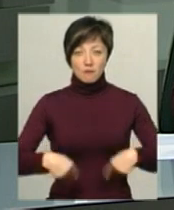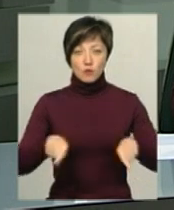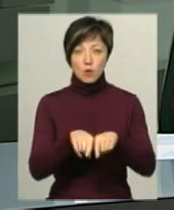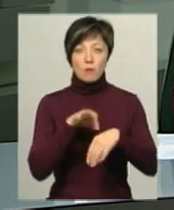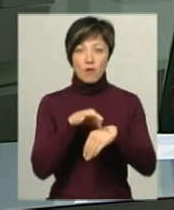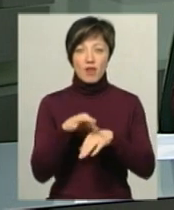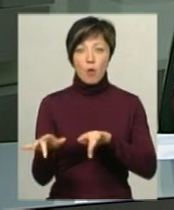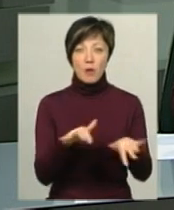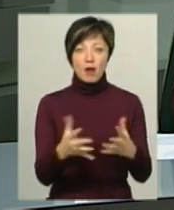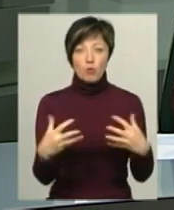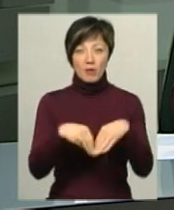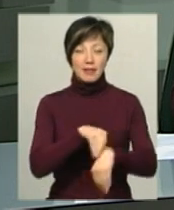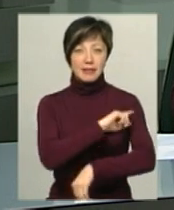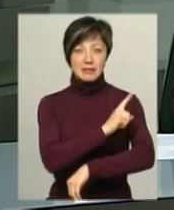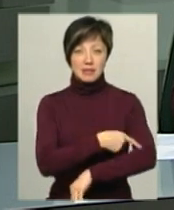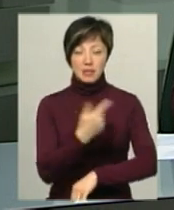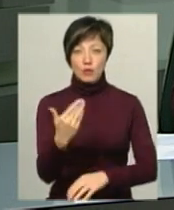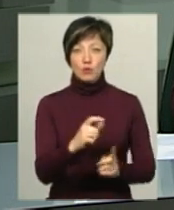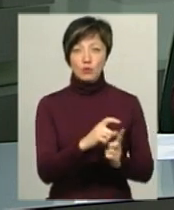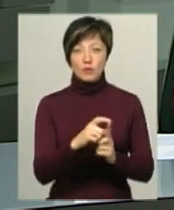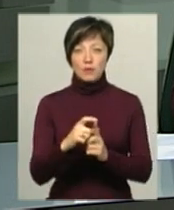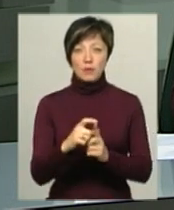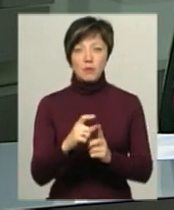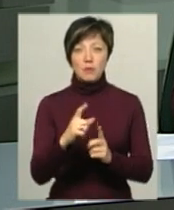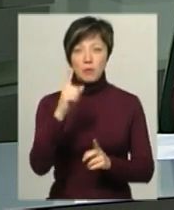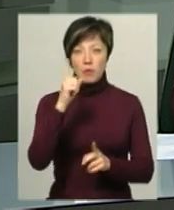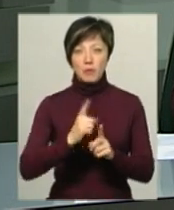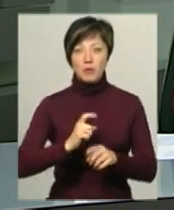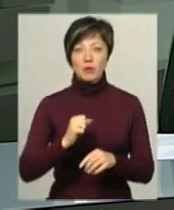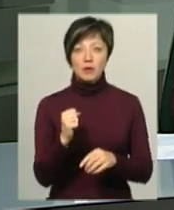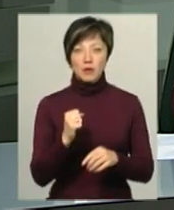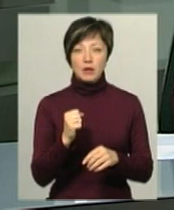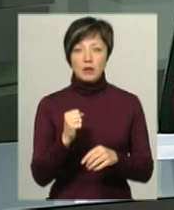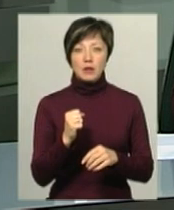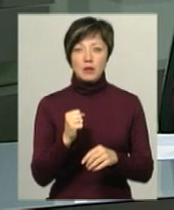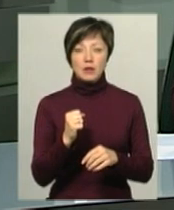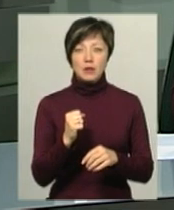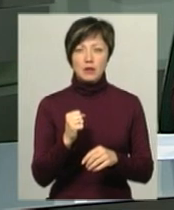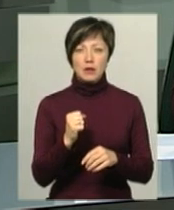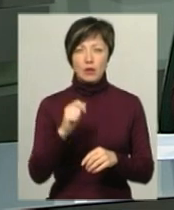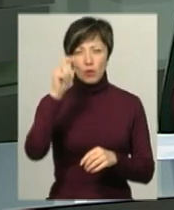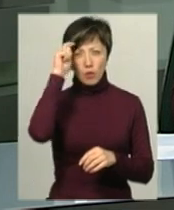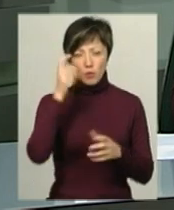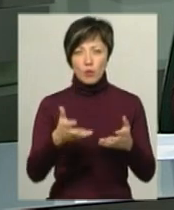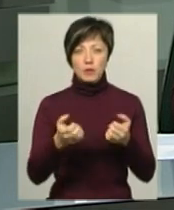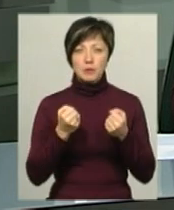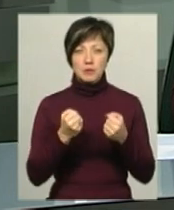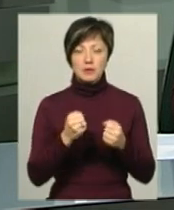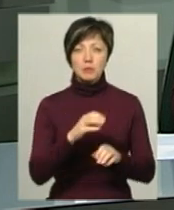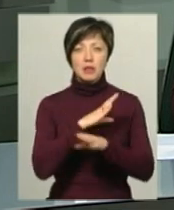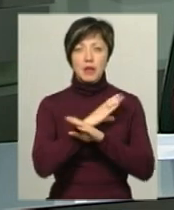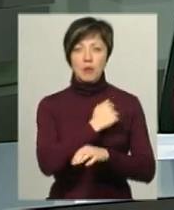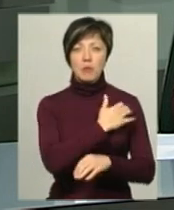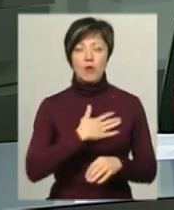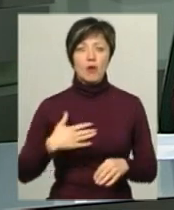проведення операції Об'єднаних сил. За його словами, побратима Миколи Голубєва Олега Абрамова, хлопець отримав смертельне поранення